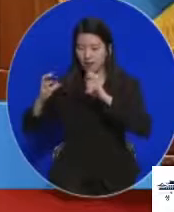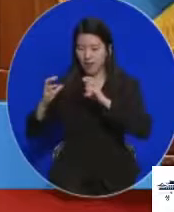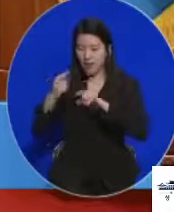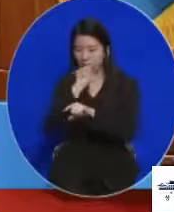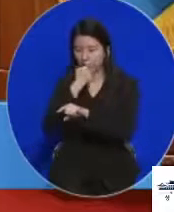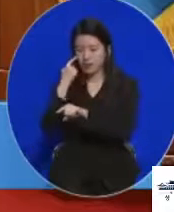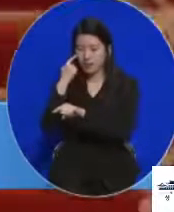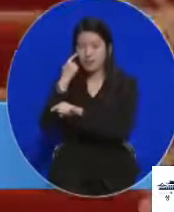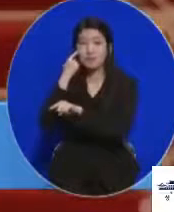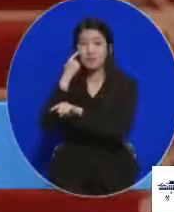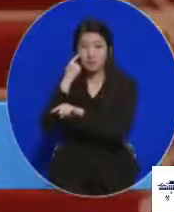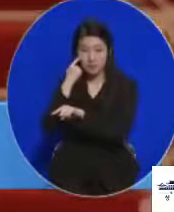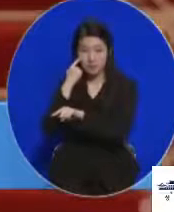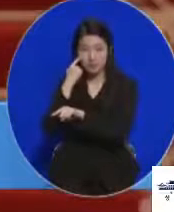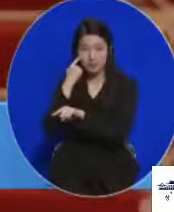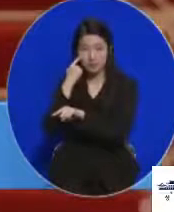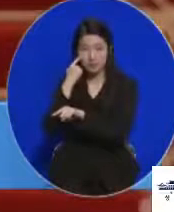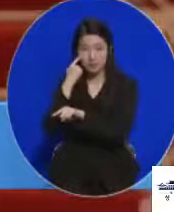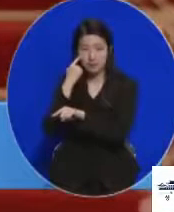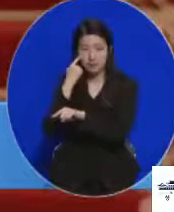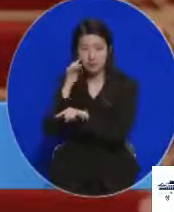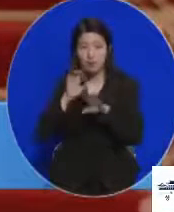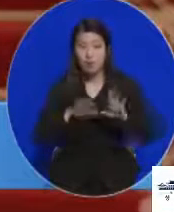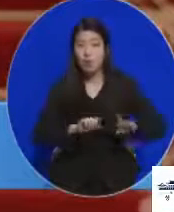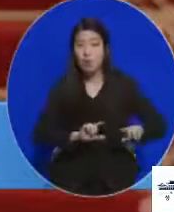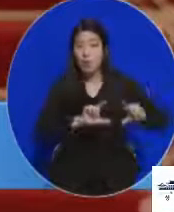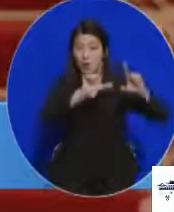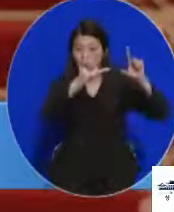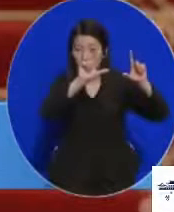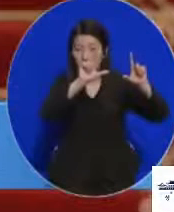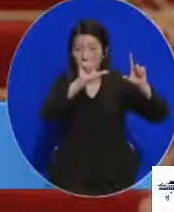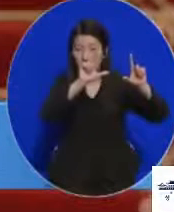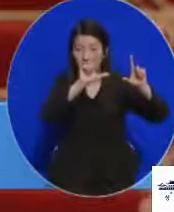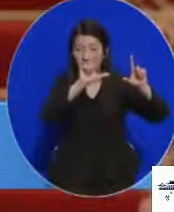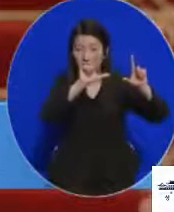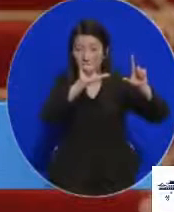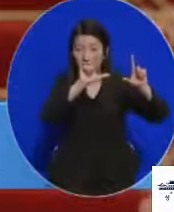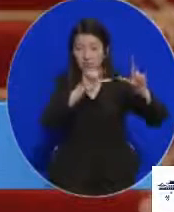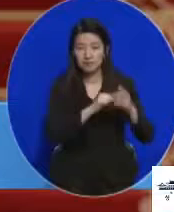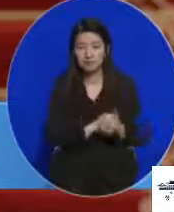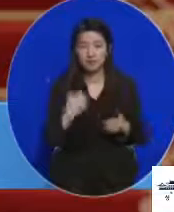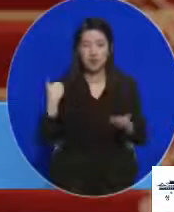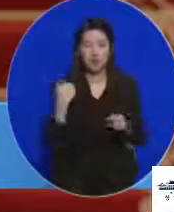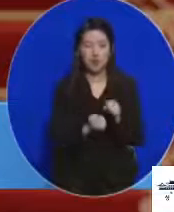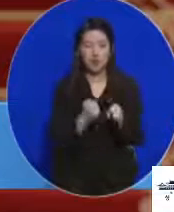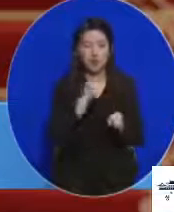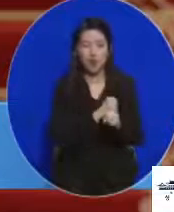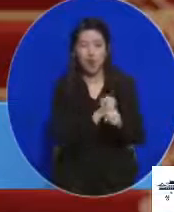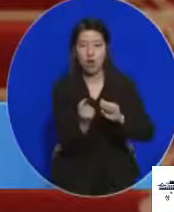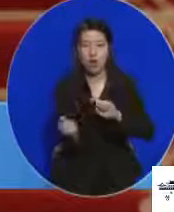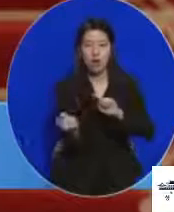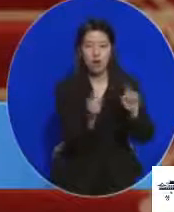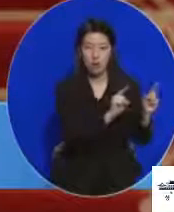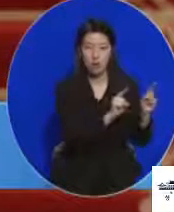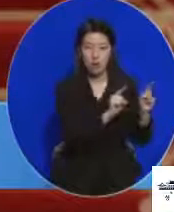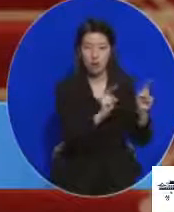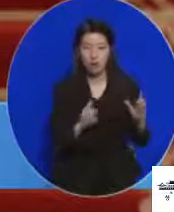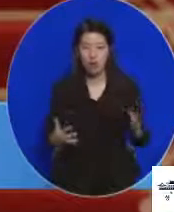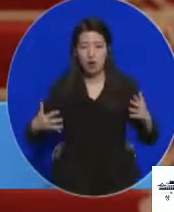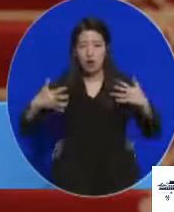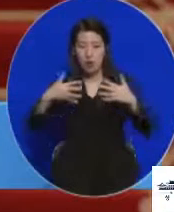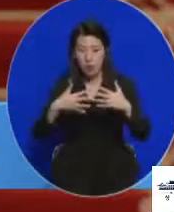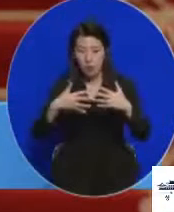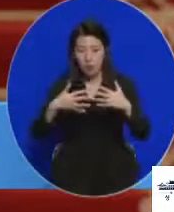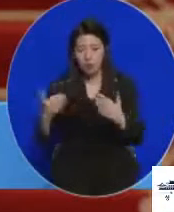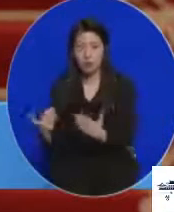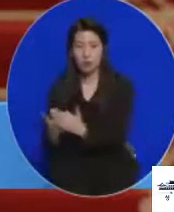해였습니다 2021년 올해는 회복과 포용과 도약